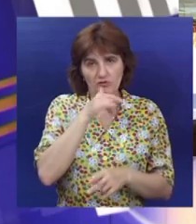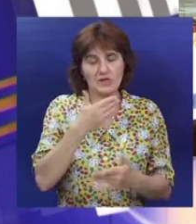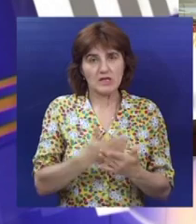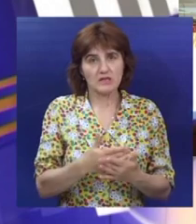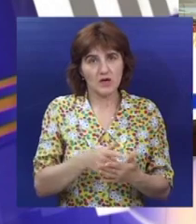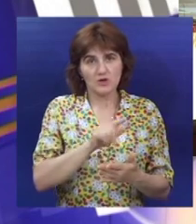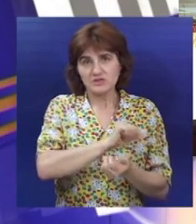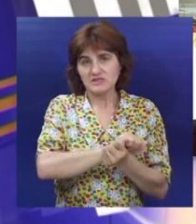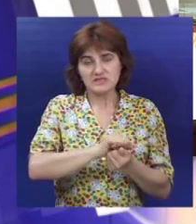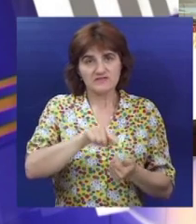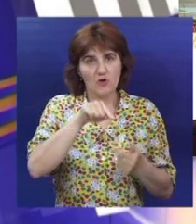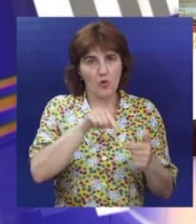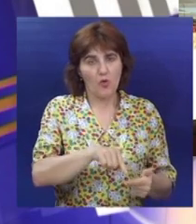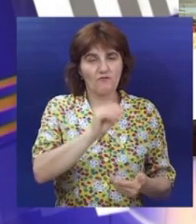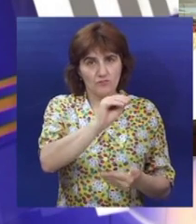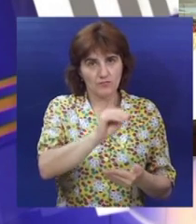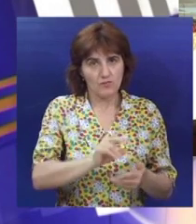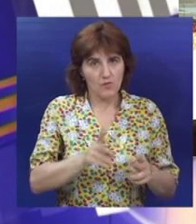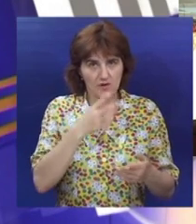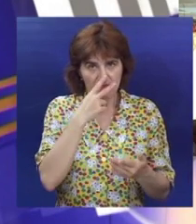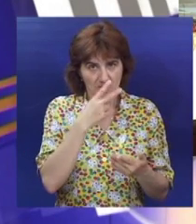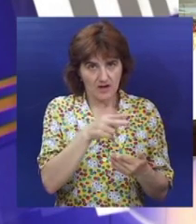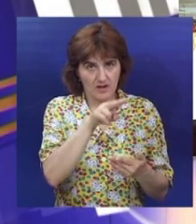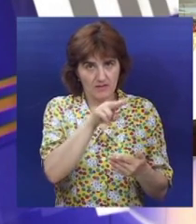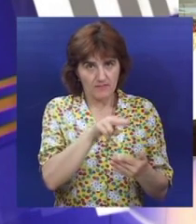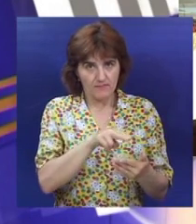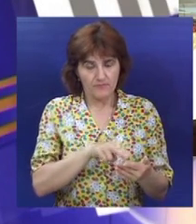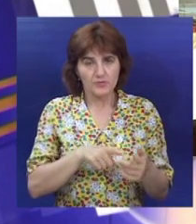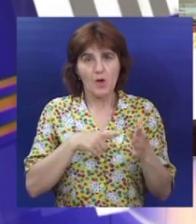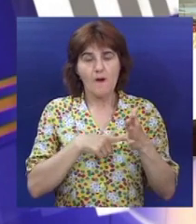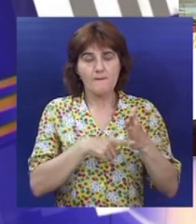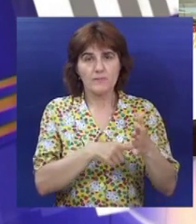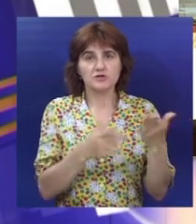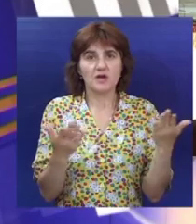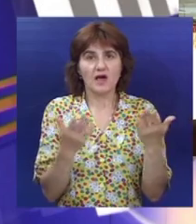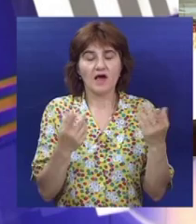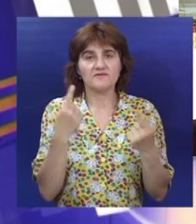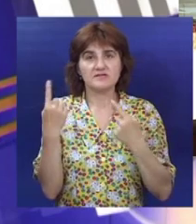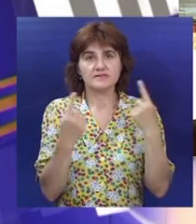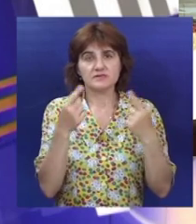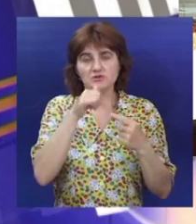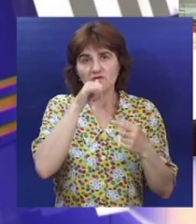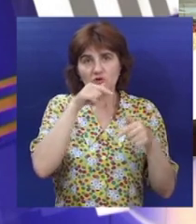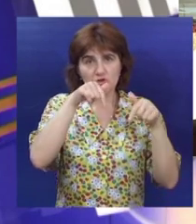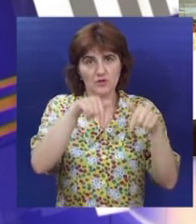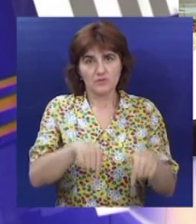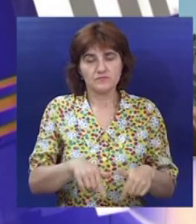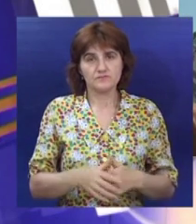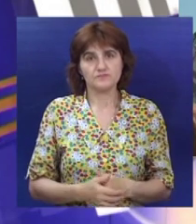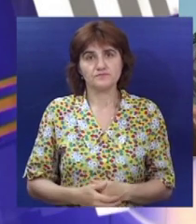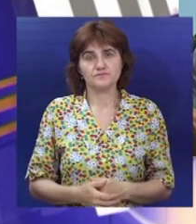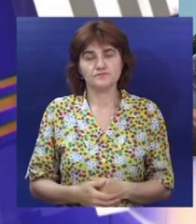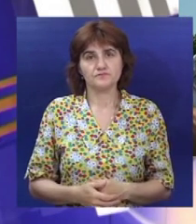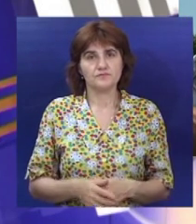sve ove parametre koji će u principu pokazati u kakvom je stanju ekološki sistem u